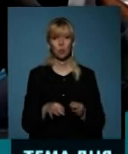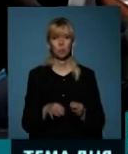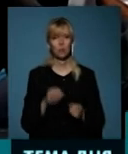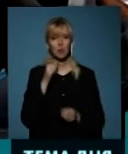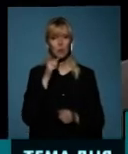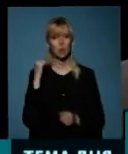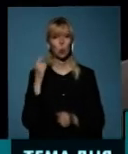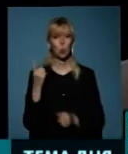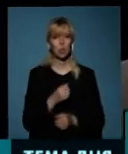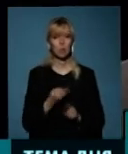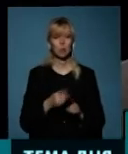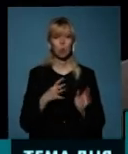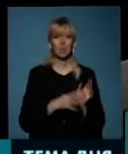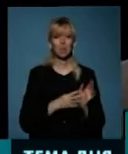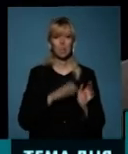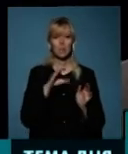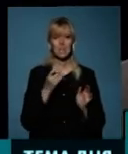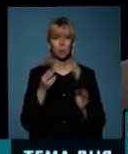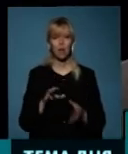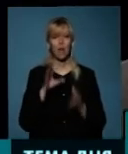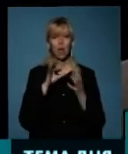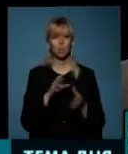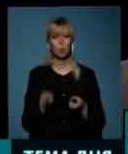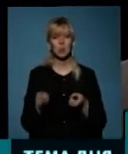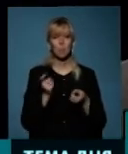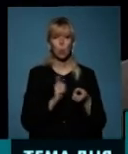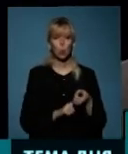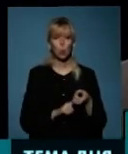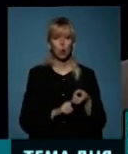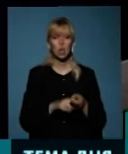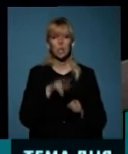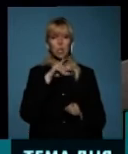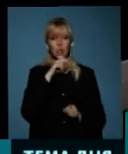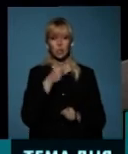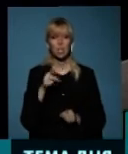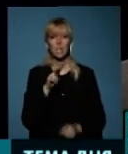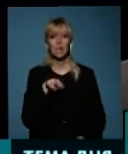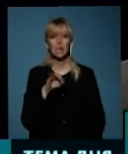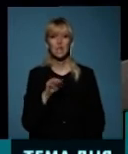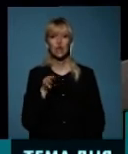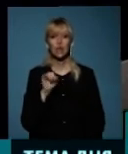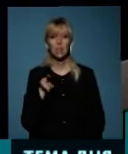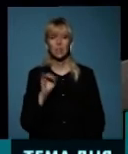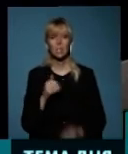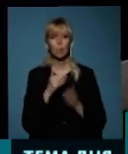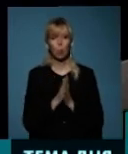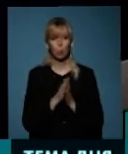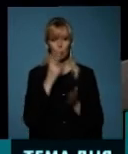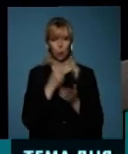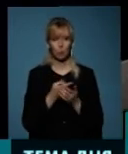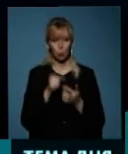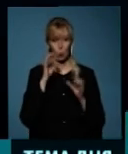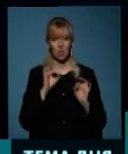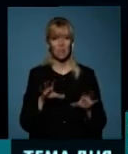минулого тижня, це 9 серпня, в автобусі зі сполученням Чернівці-Клішківці, я попрошу вивести на екран цю